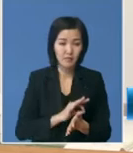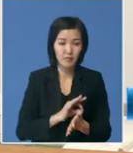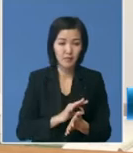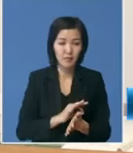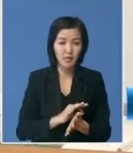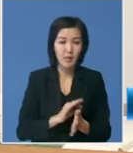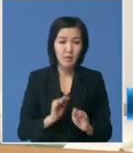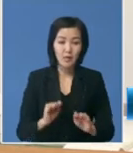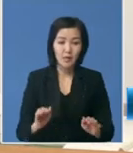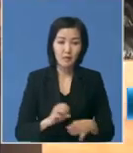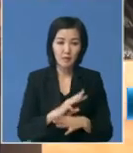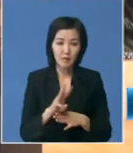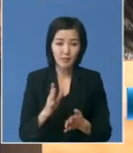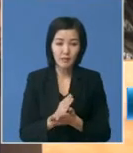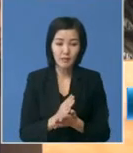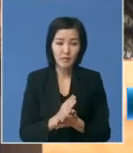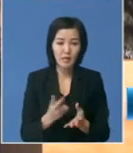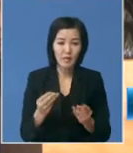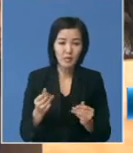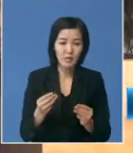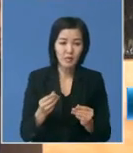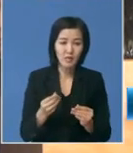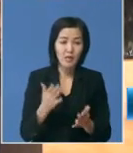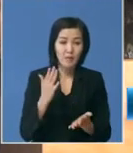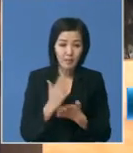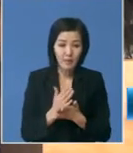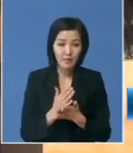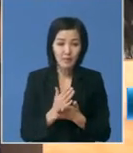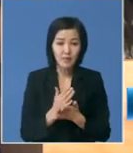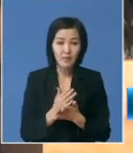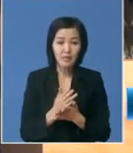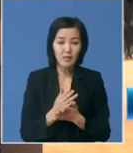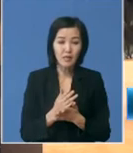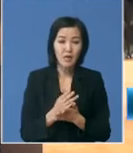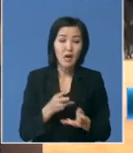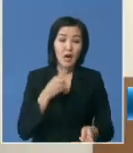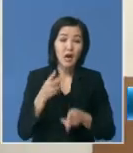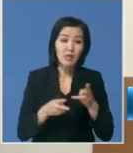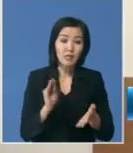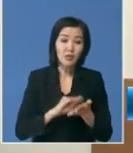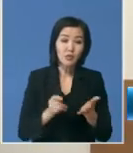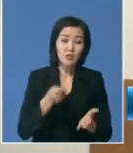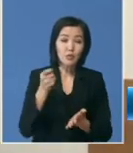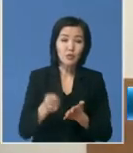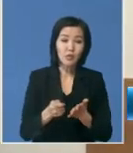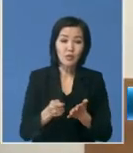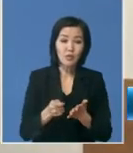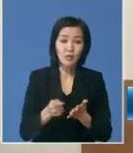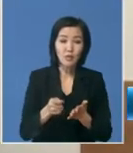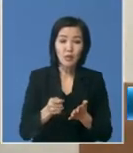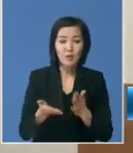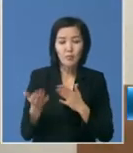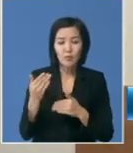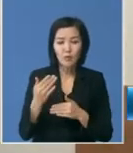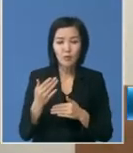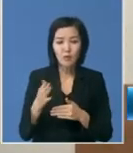балаларына жұмсайтынын айтады. Ақшадан таршылық көріп отырған жоқпын дейді ол. Арыз жазуының басты себебі балаларынан бас тартып отырған бұрынғы